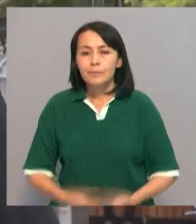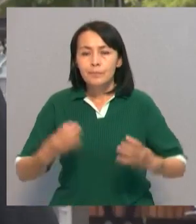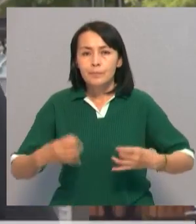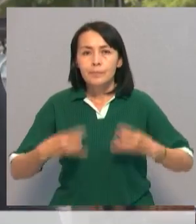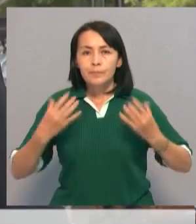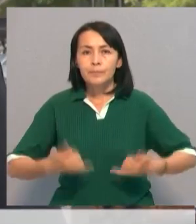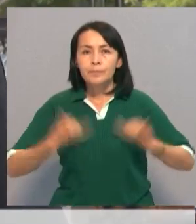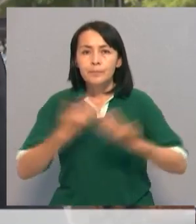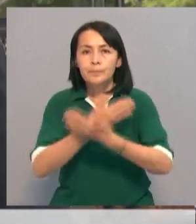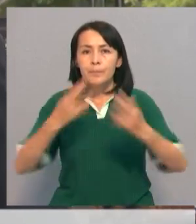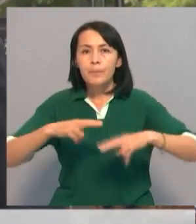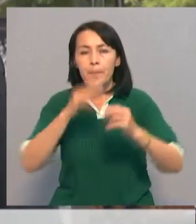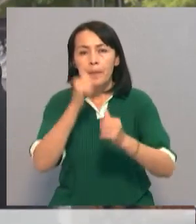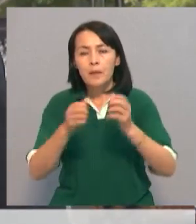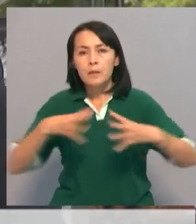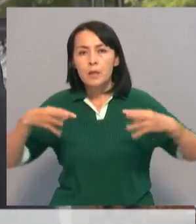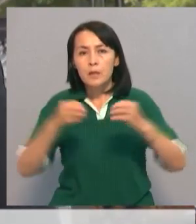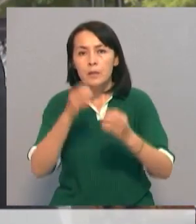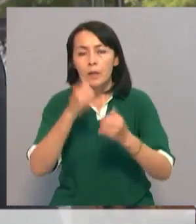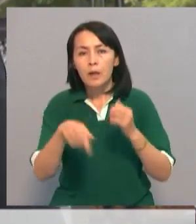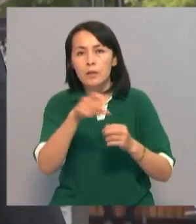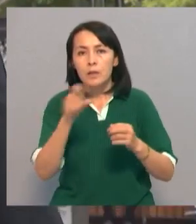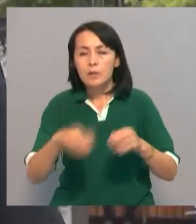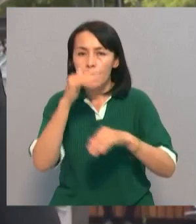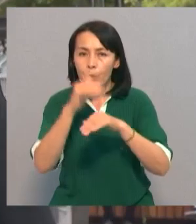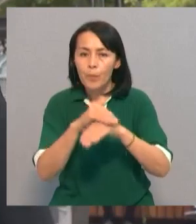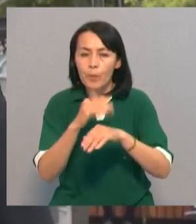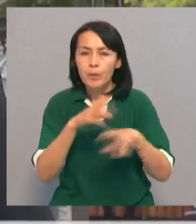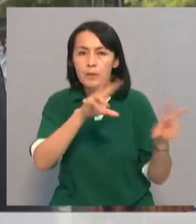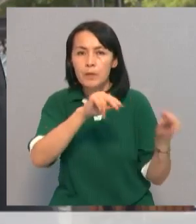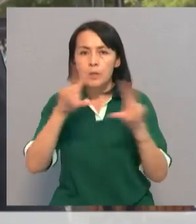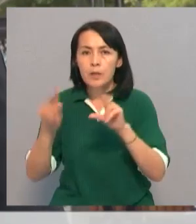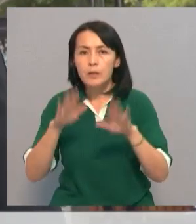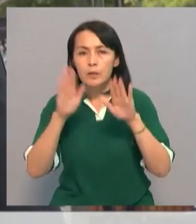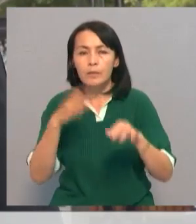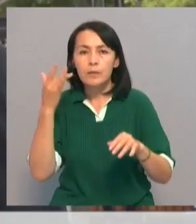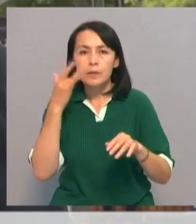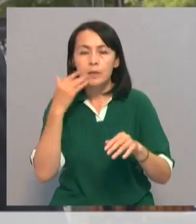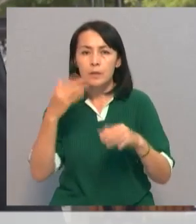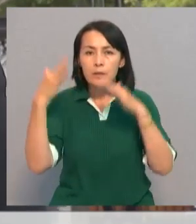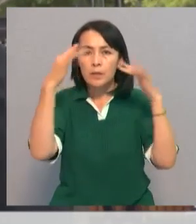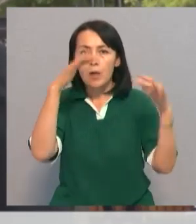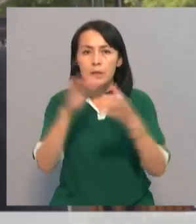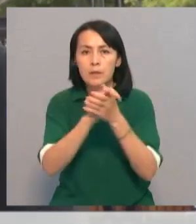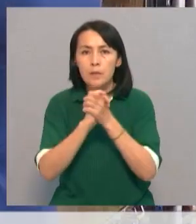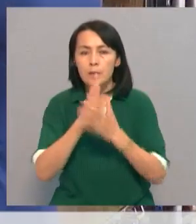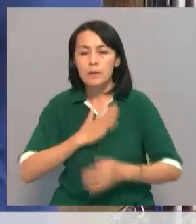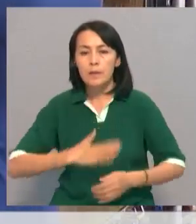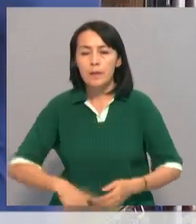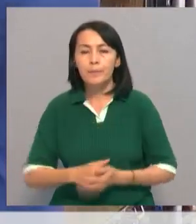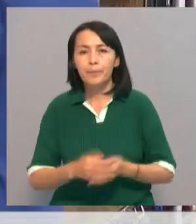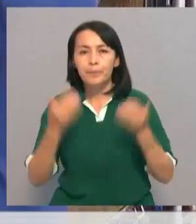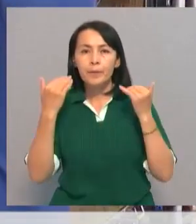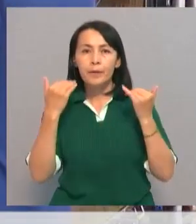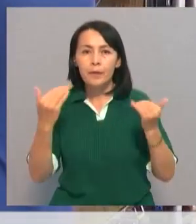Поздравляю с Днем столицы. Желаю каждой семье, каждому человеку благополучия и счастья. Пусть всегда над нами будет мирное небо.